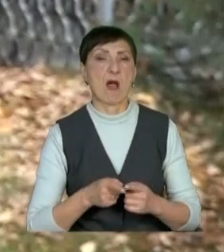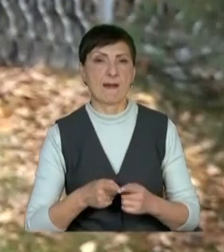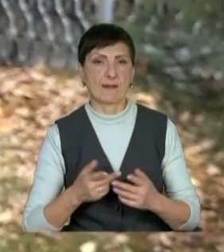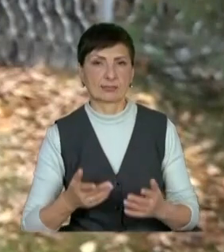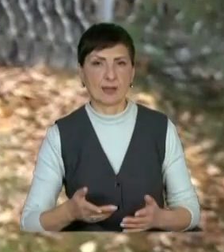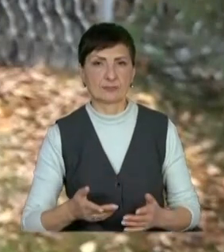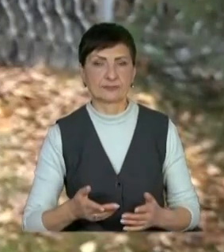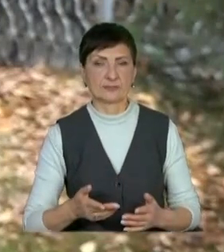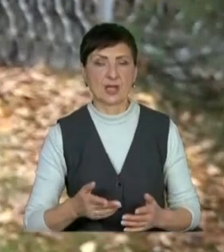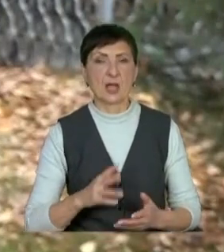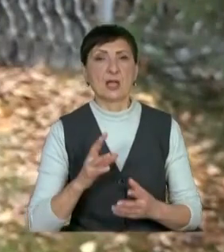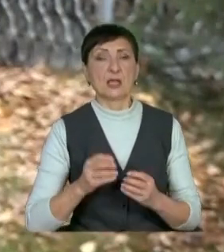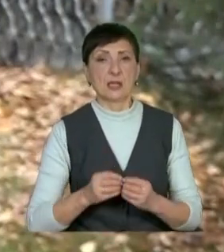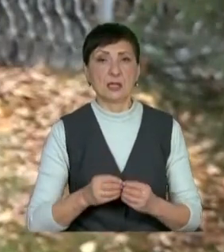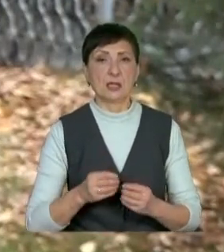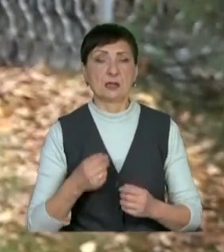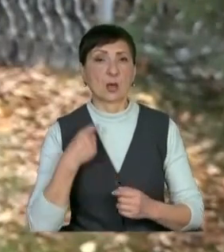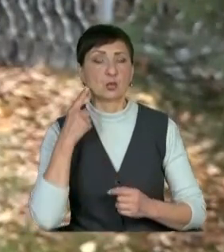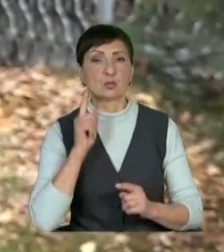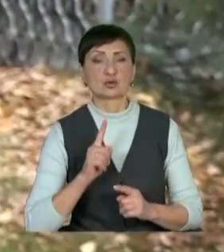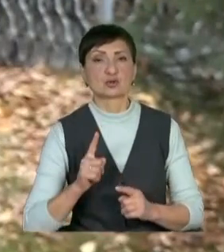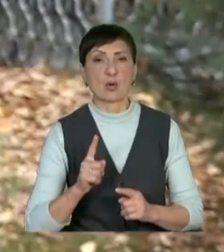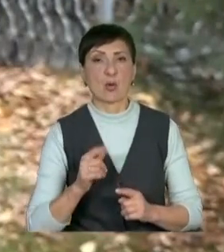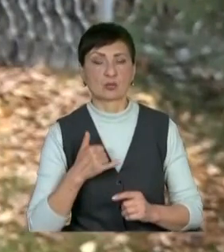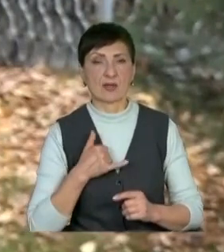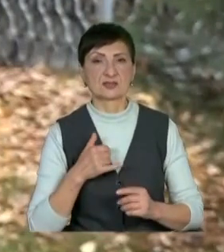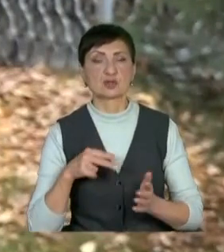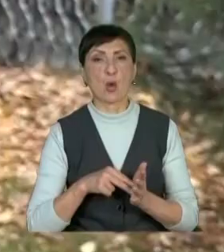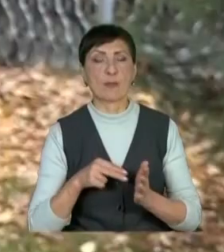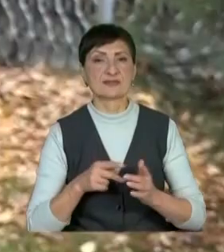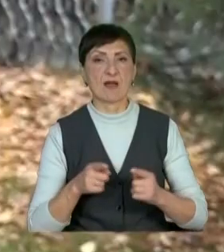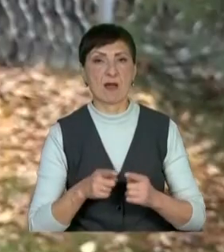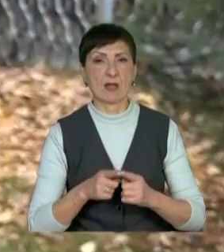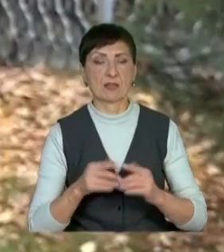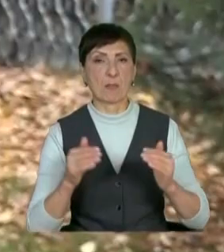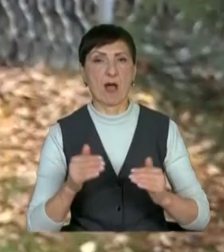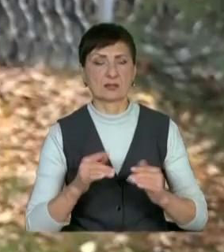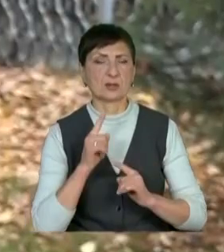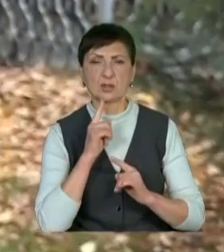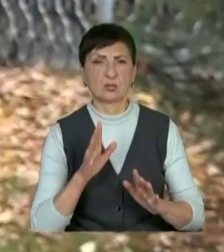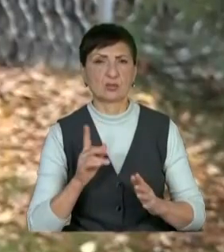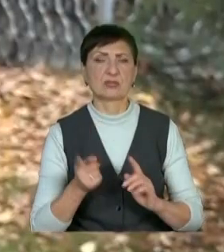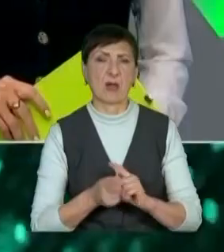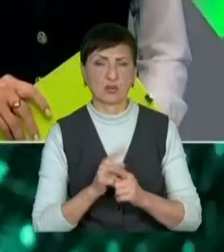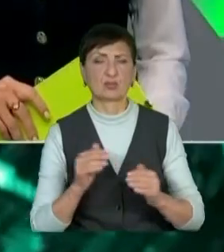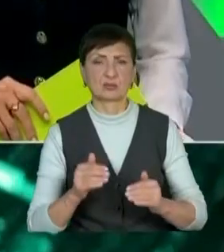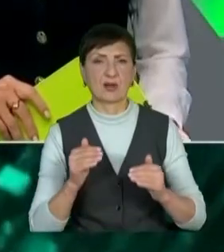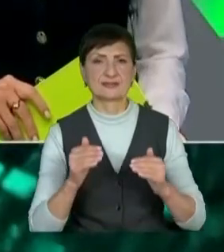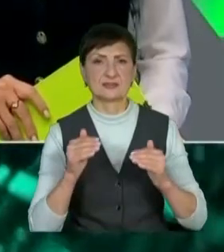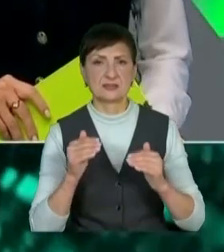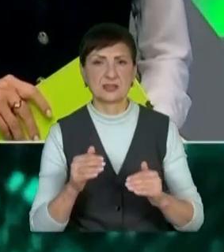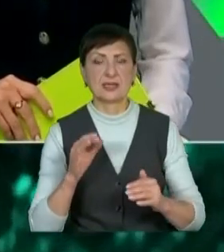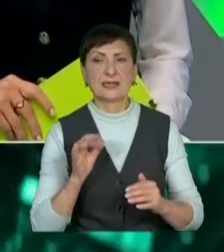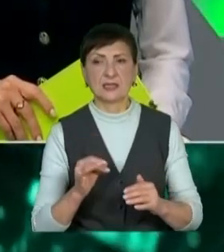арендуют. И я не вижу, чтобы у нас стоимость аренды падала. Я думаю, что она будет только расти.